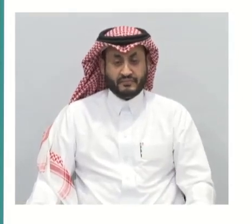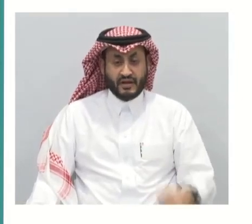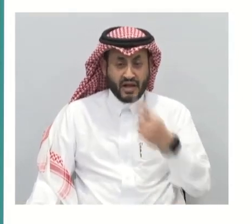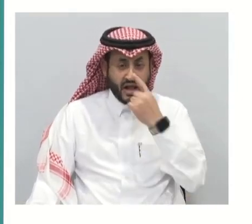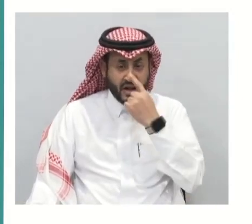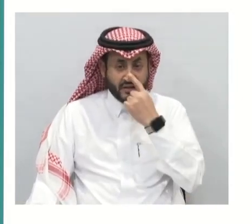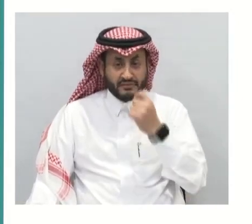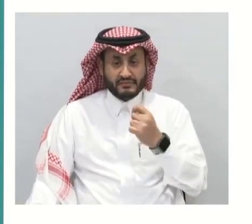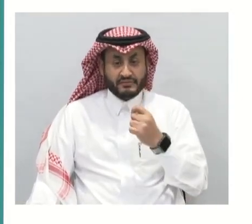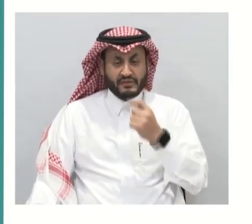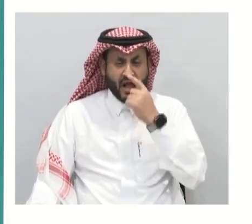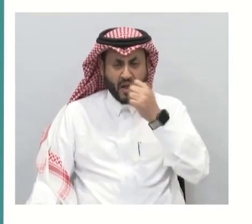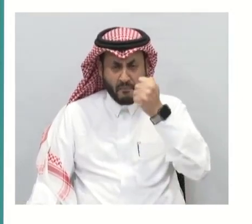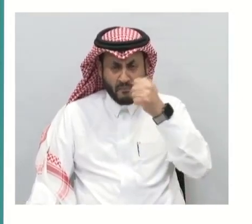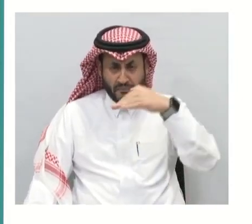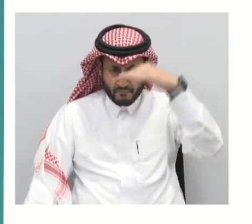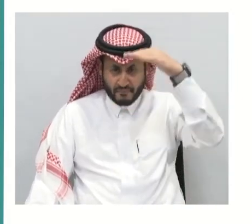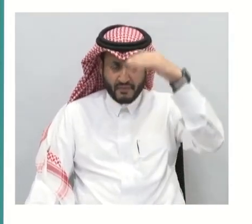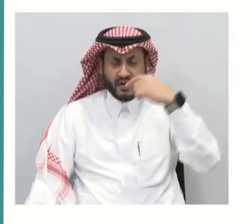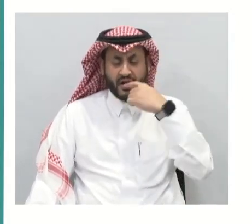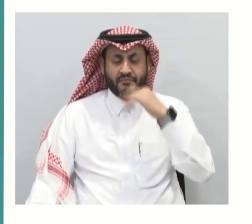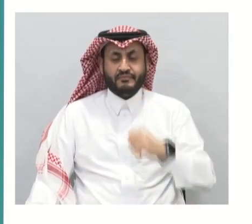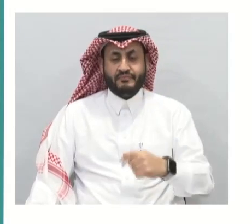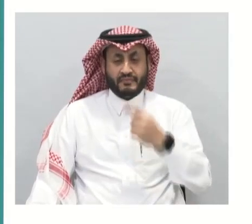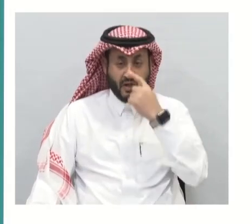الشم اقوى من حاسه التذوق